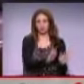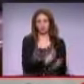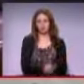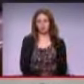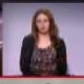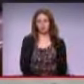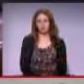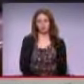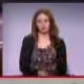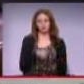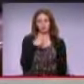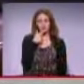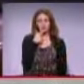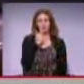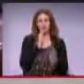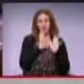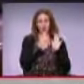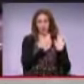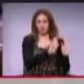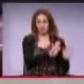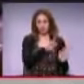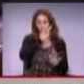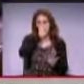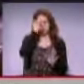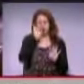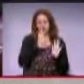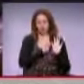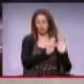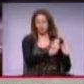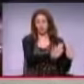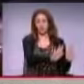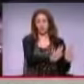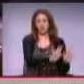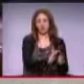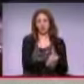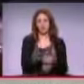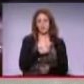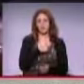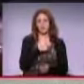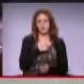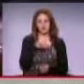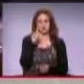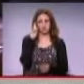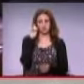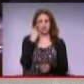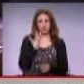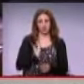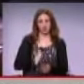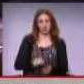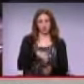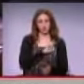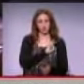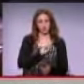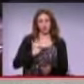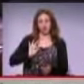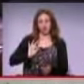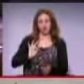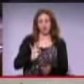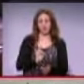اعوذ بالله من الشيطان الرجيم. بسم الله الرحمن